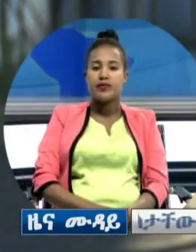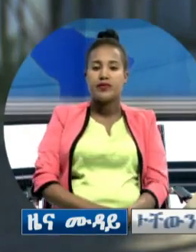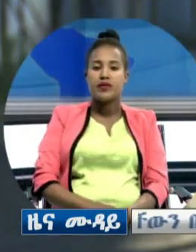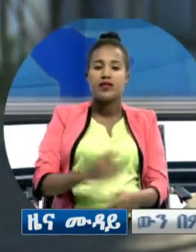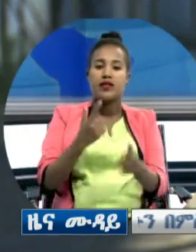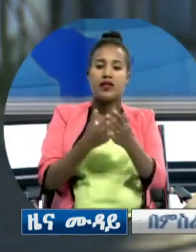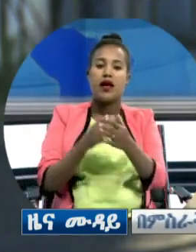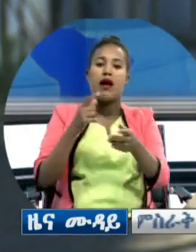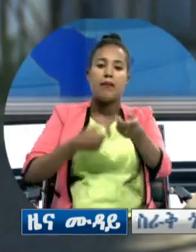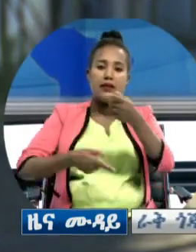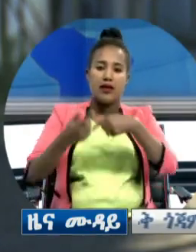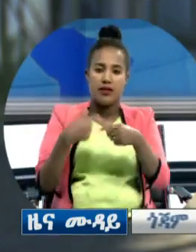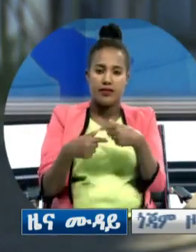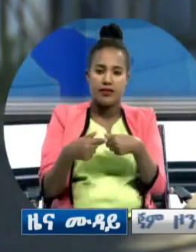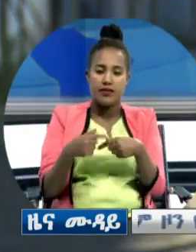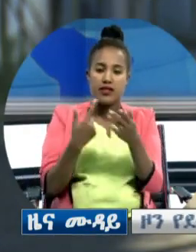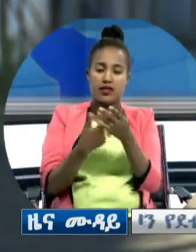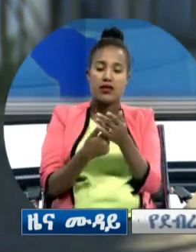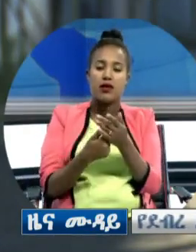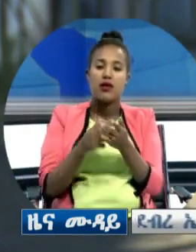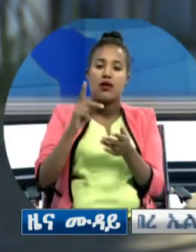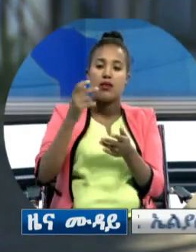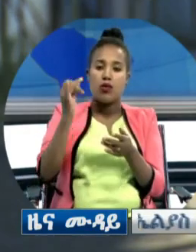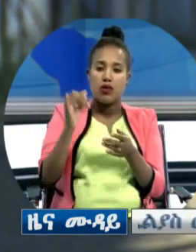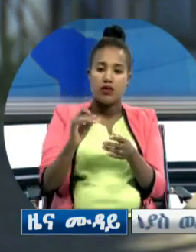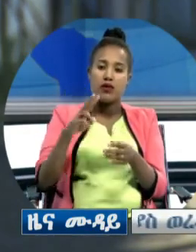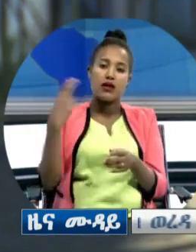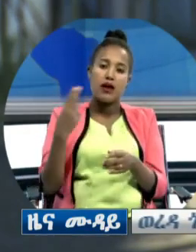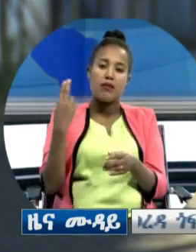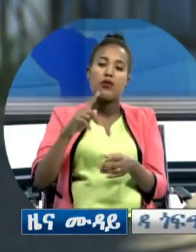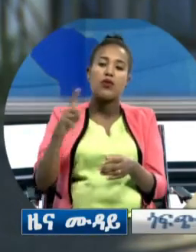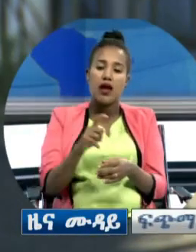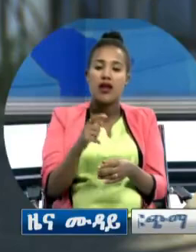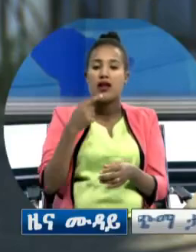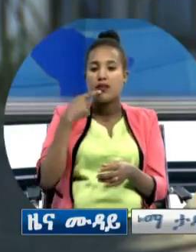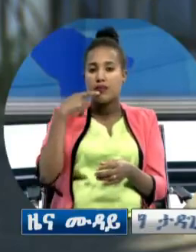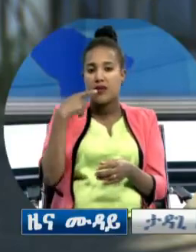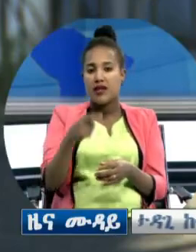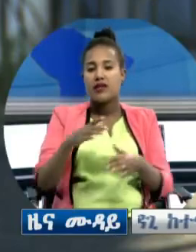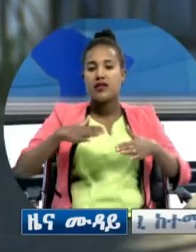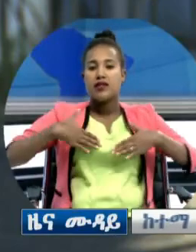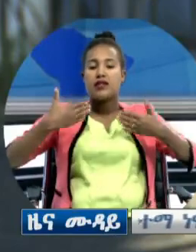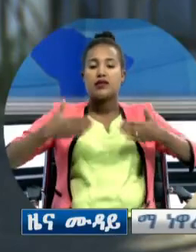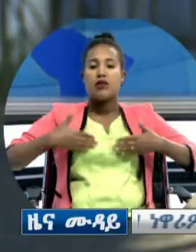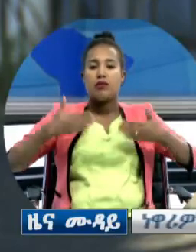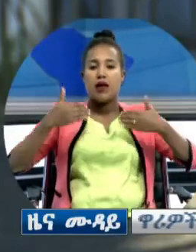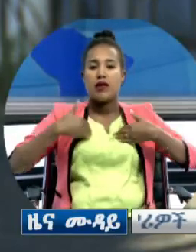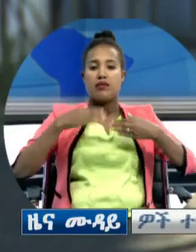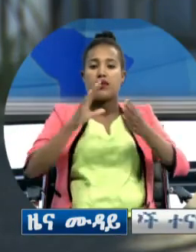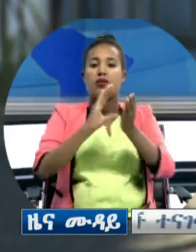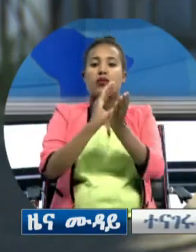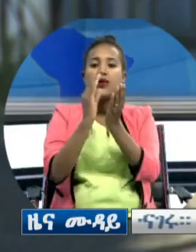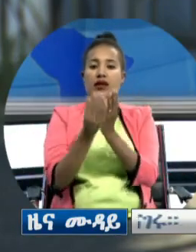ይሄን ፖል አመጣልን። የዚህ ፖል ተጠቃሚ እንሆናለን ብለን ደስ ብሎን ባለንበት ሁኔታ